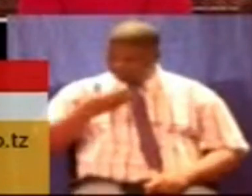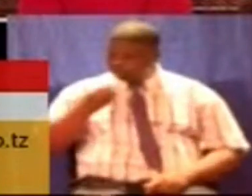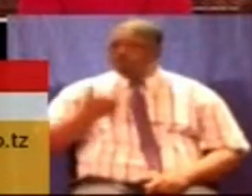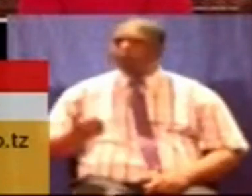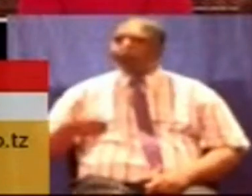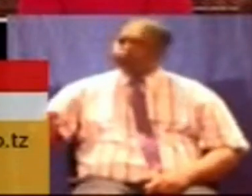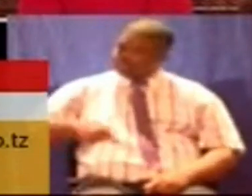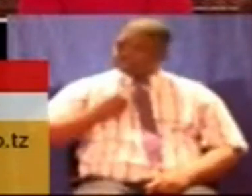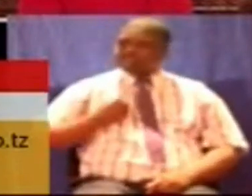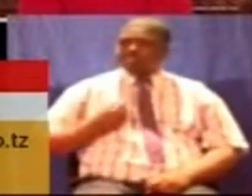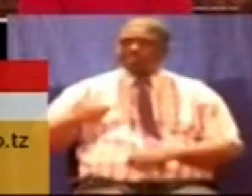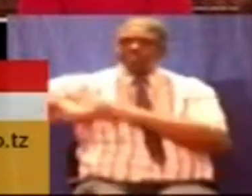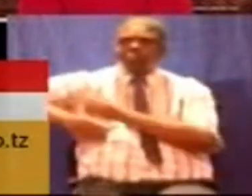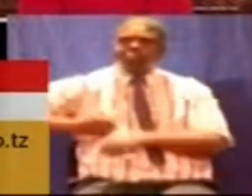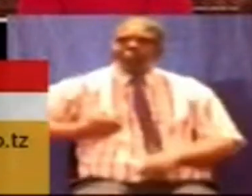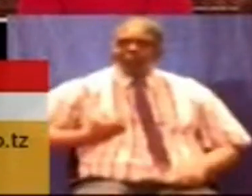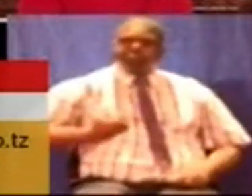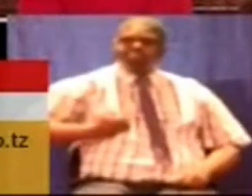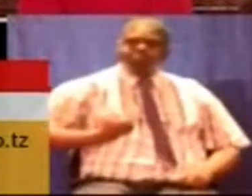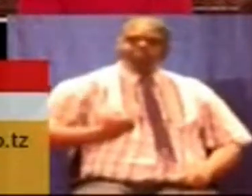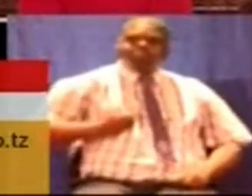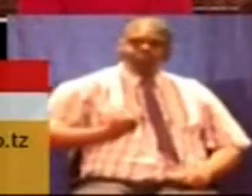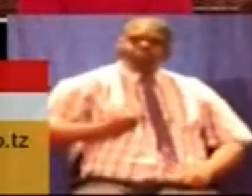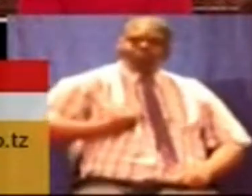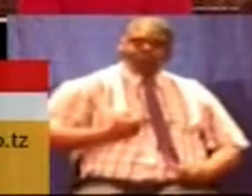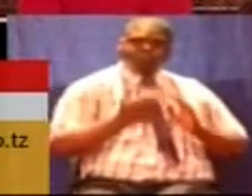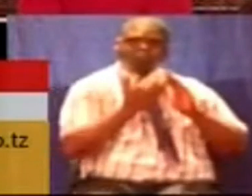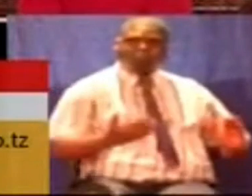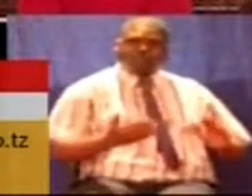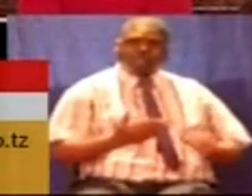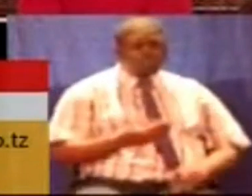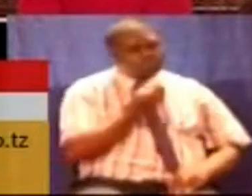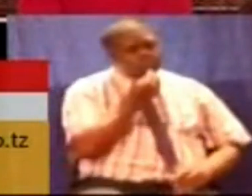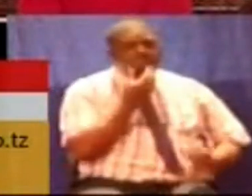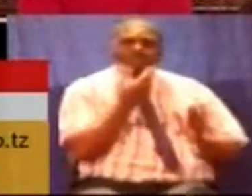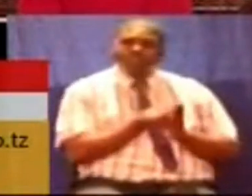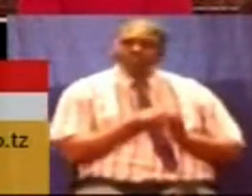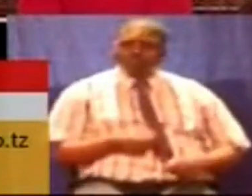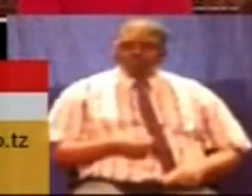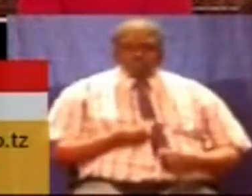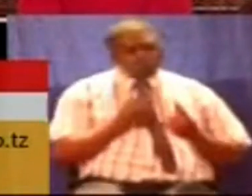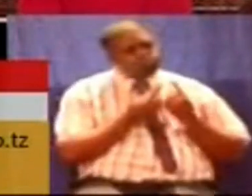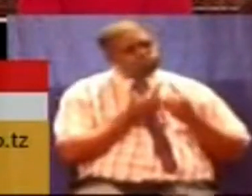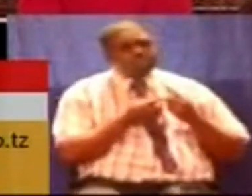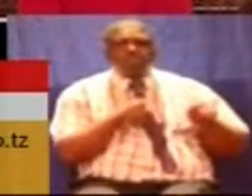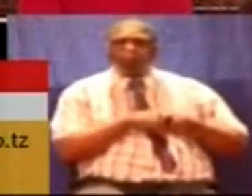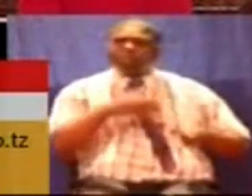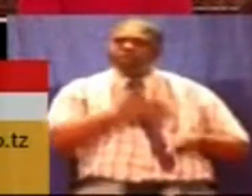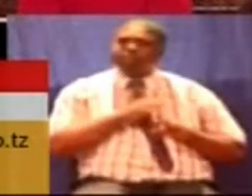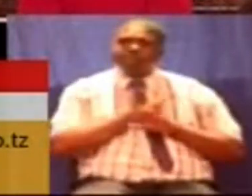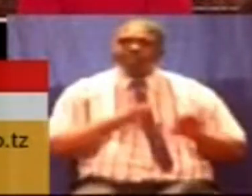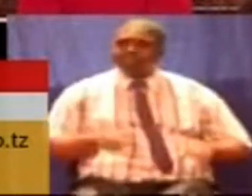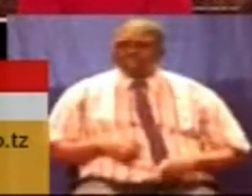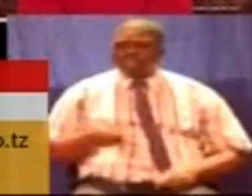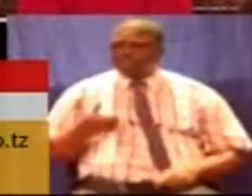okay twende, akanichukua mpaka nyumbani kwangu tukafuturu naye, tuliongea kama ni ndugu yangu kabisa. Hivyo kukaa upande wa